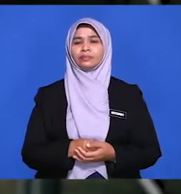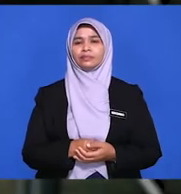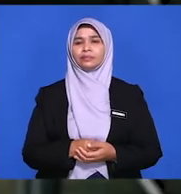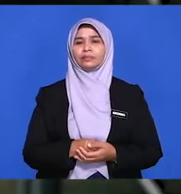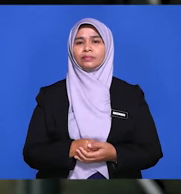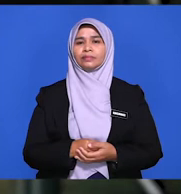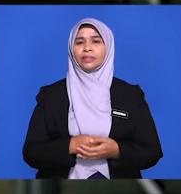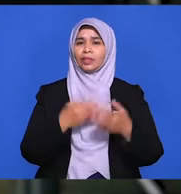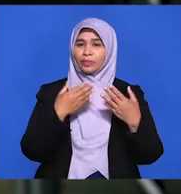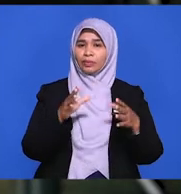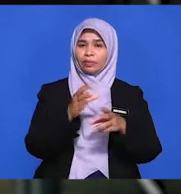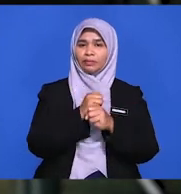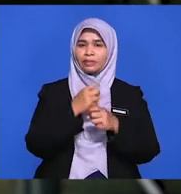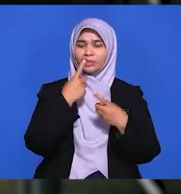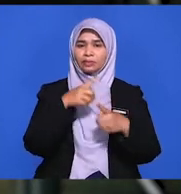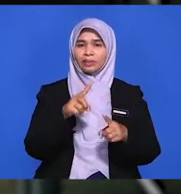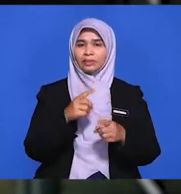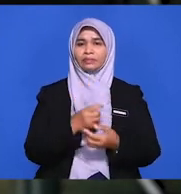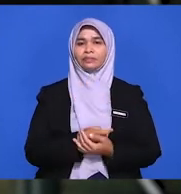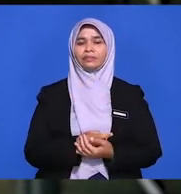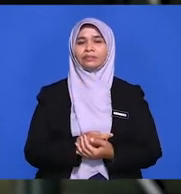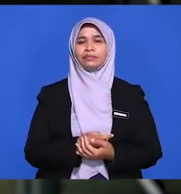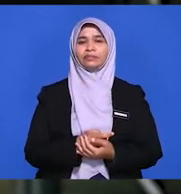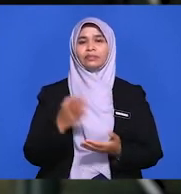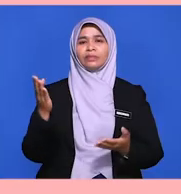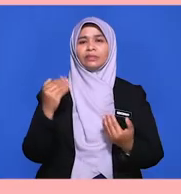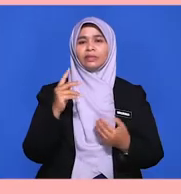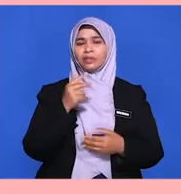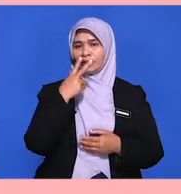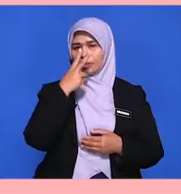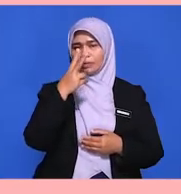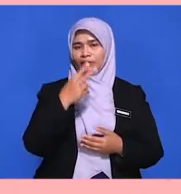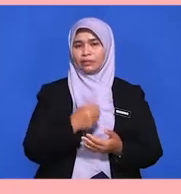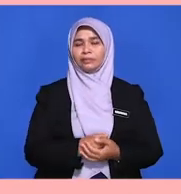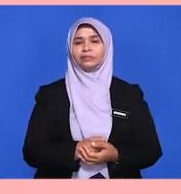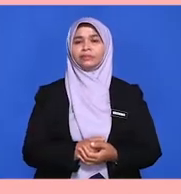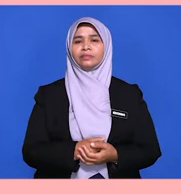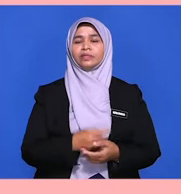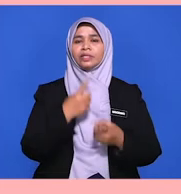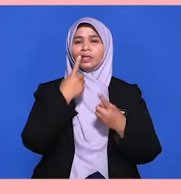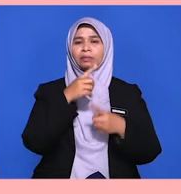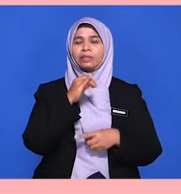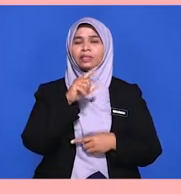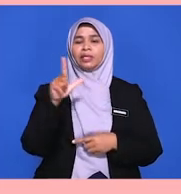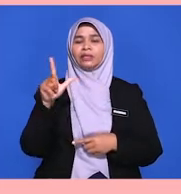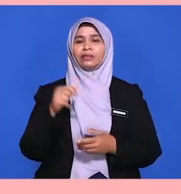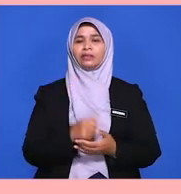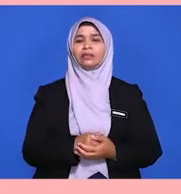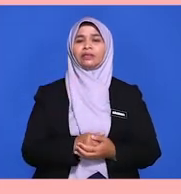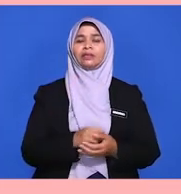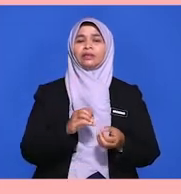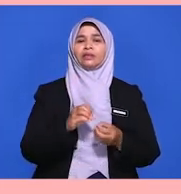Sudah dapat jawapannya? Jom kita semak. Jawapannya adalah yang